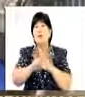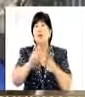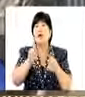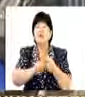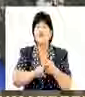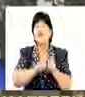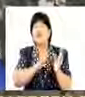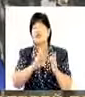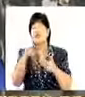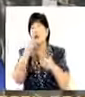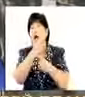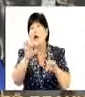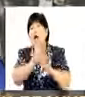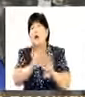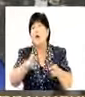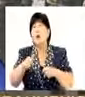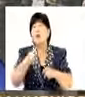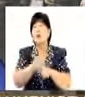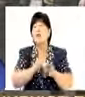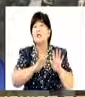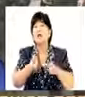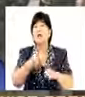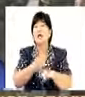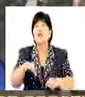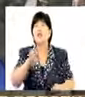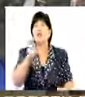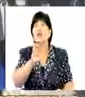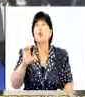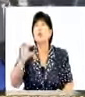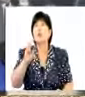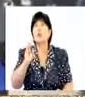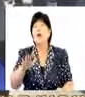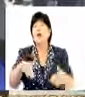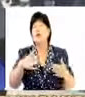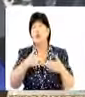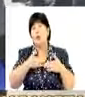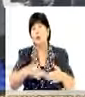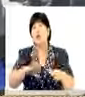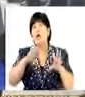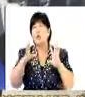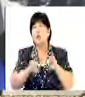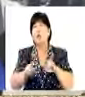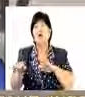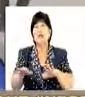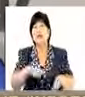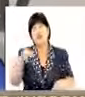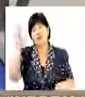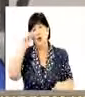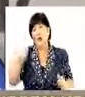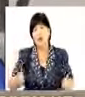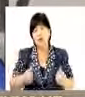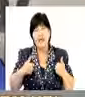системы оповещения. Руководитель учений, заместитель акима области Серик Сулейменов, выразил удовлетворение итогами тактических учений.